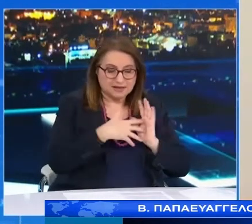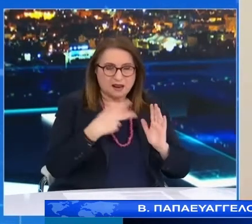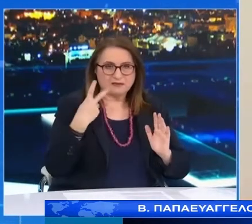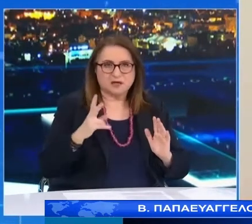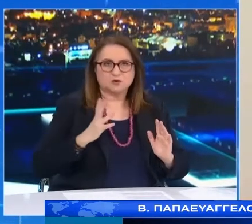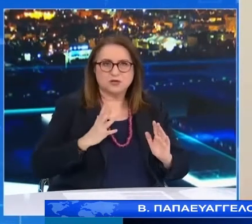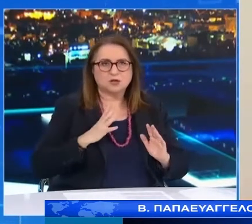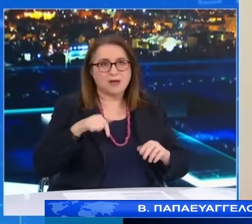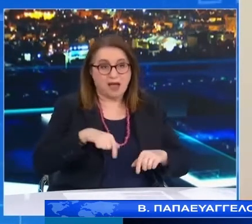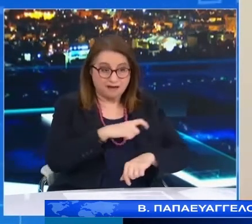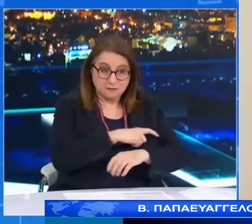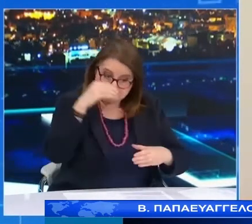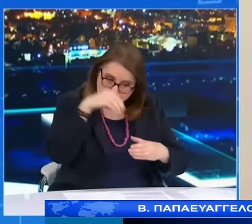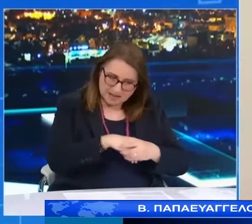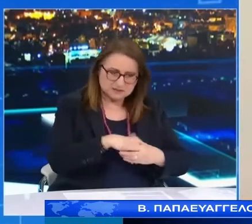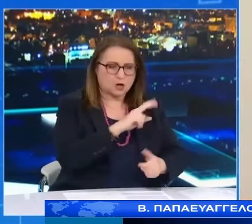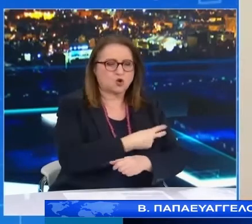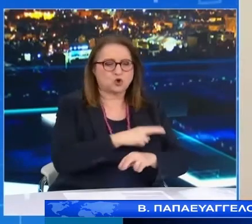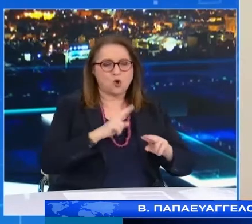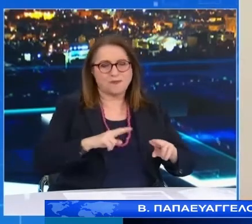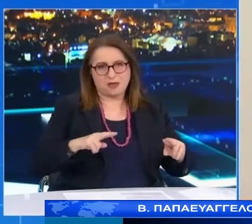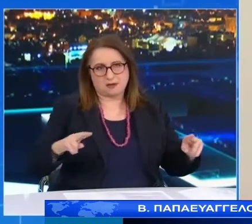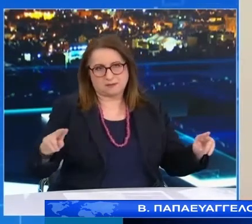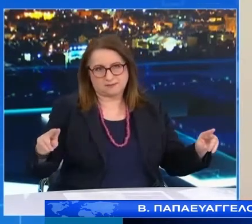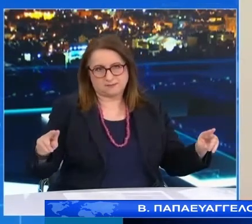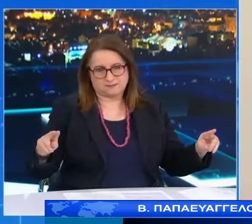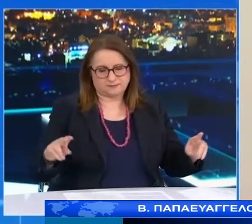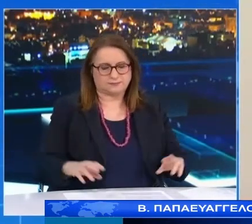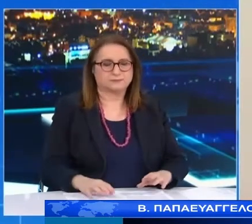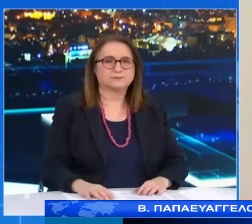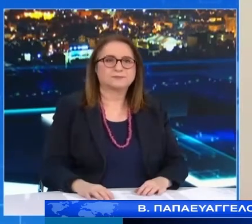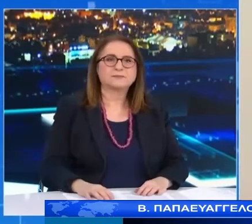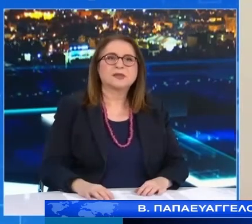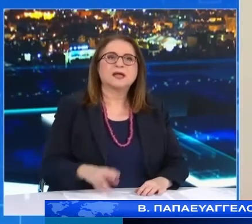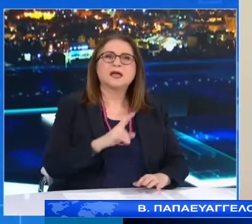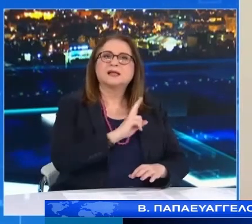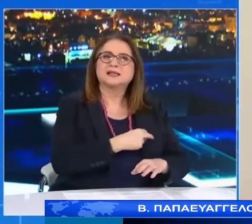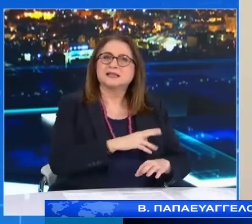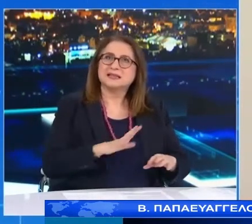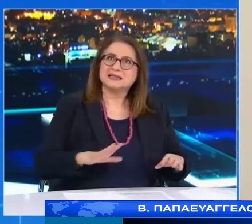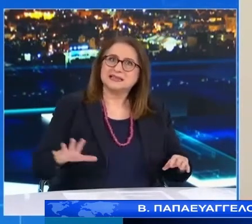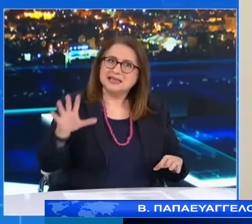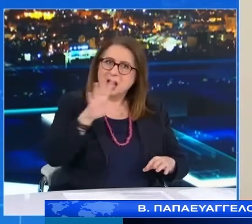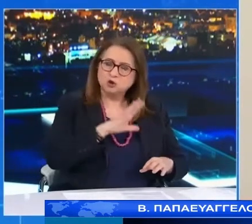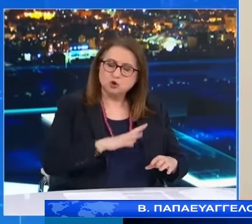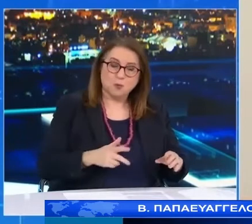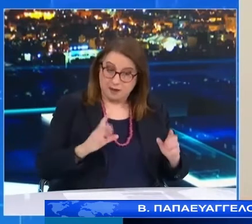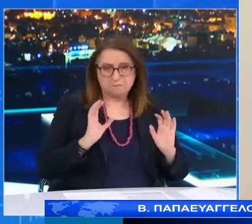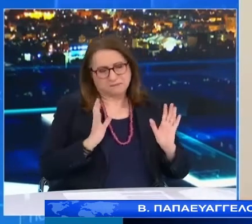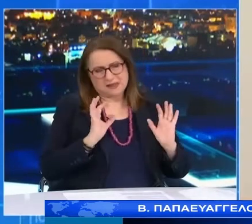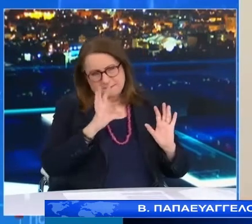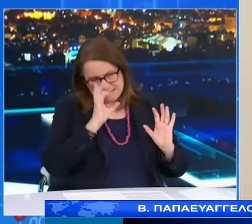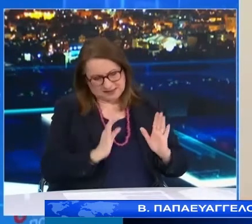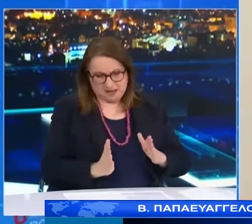ασθενείς. Η αποτύπωση της κατάστασης των νοσοκομείων μας σε όλη την Ελλάδα δείχνει ότι ενώ παρατηρείται μια σταθεροποίηση των